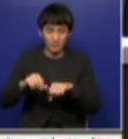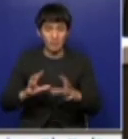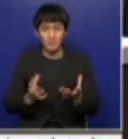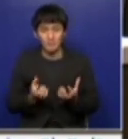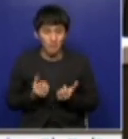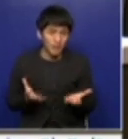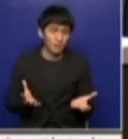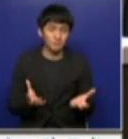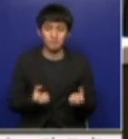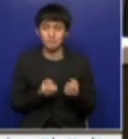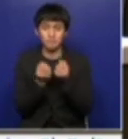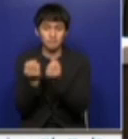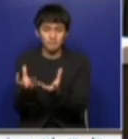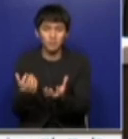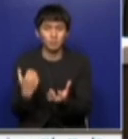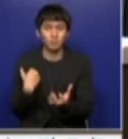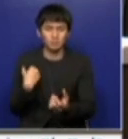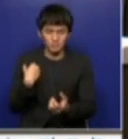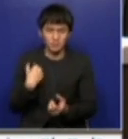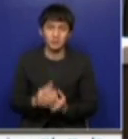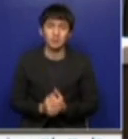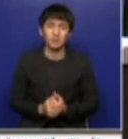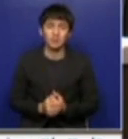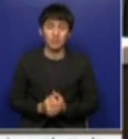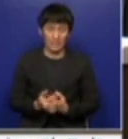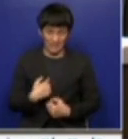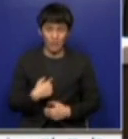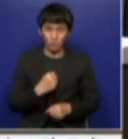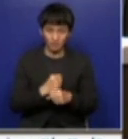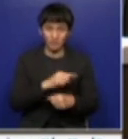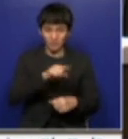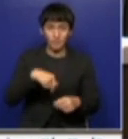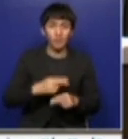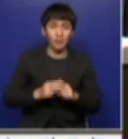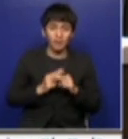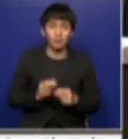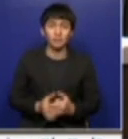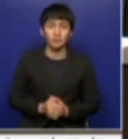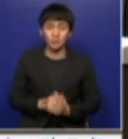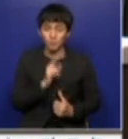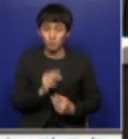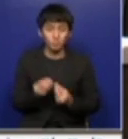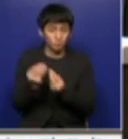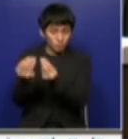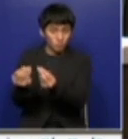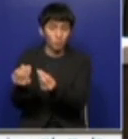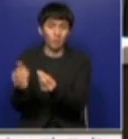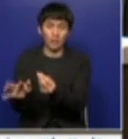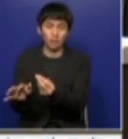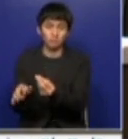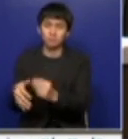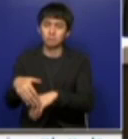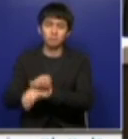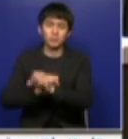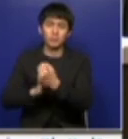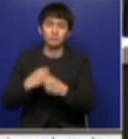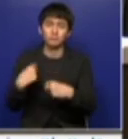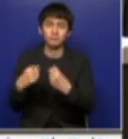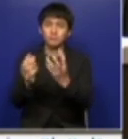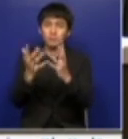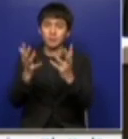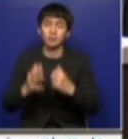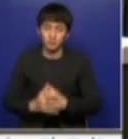ส่งรัฐบาลเป็นไปได้ไงทำงานครับนี่ส่วนหนึ่งของก็ลองทำเองนะส่วนที่ 2ส่งไปแล้วไม่มีการเป็นบัตรใดๆ